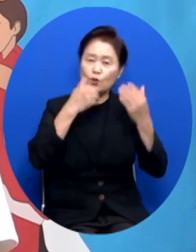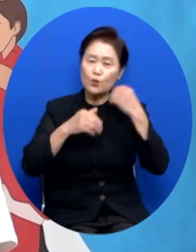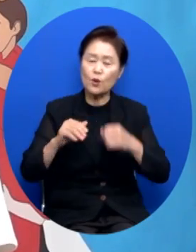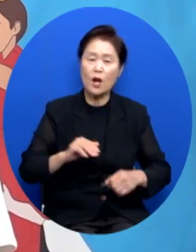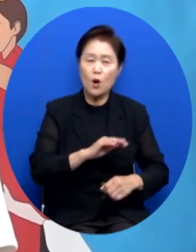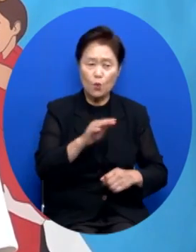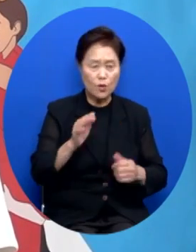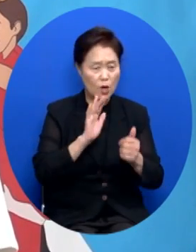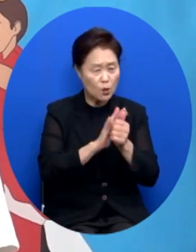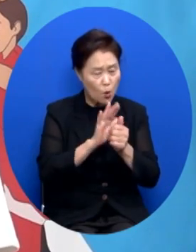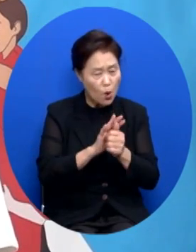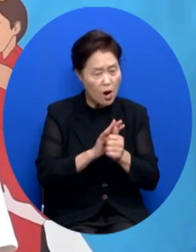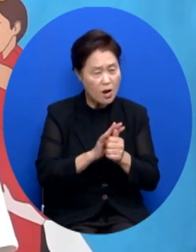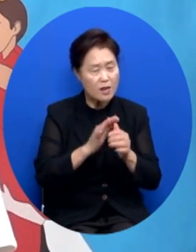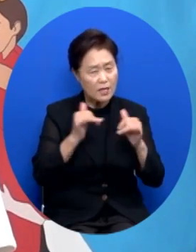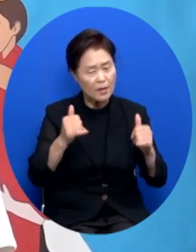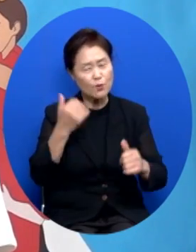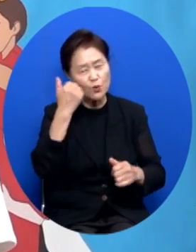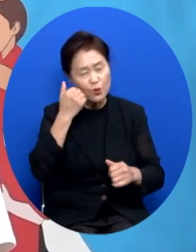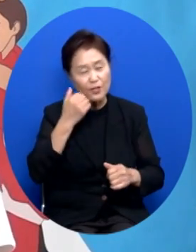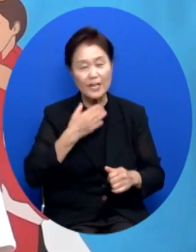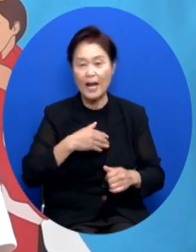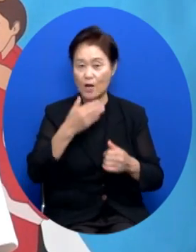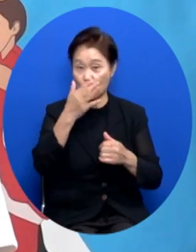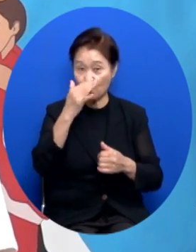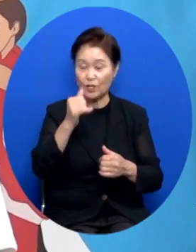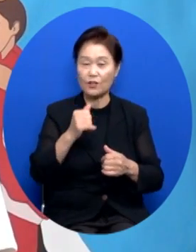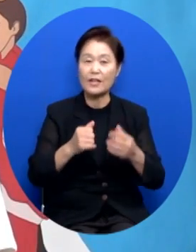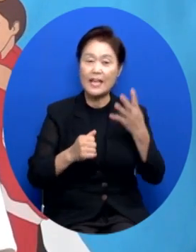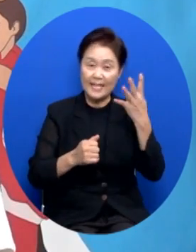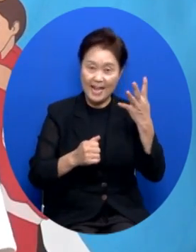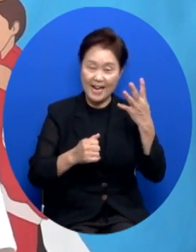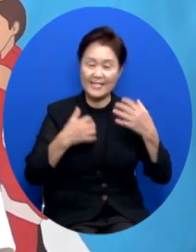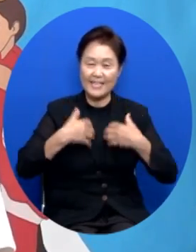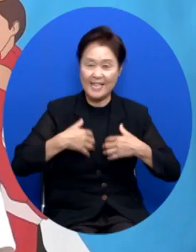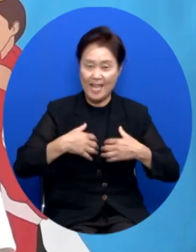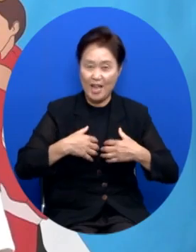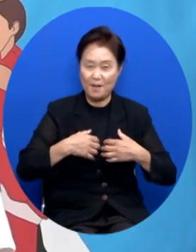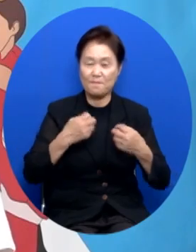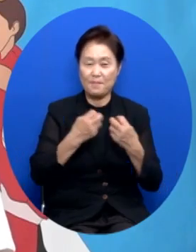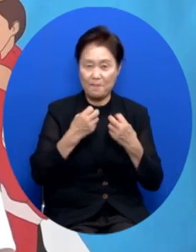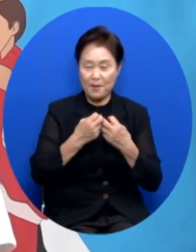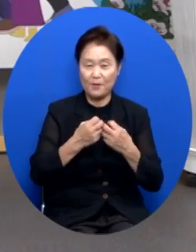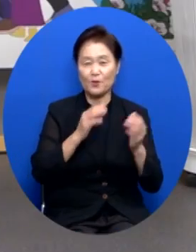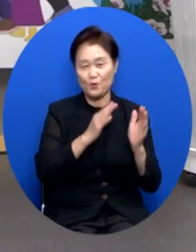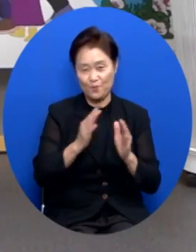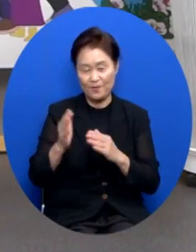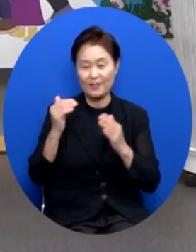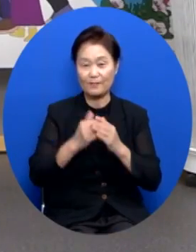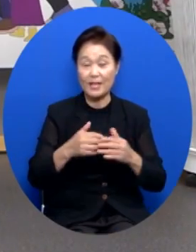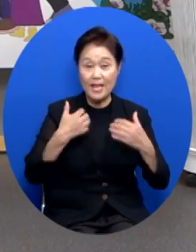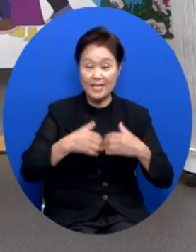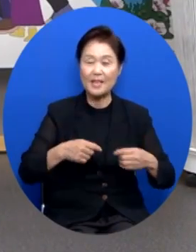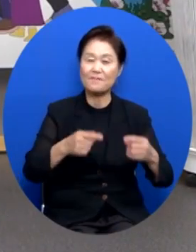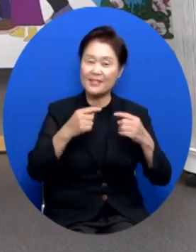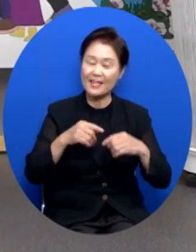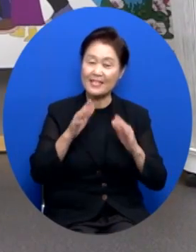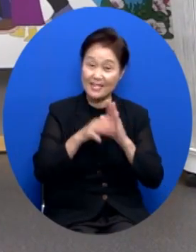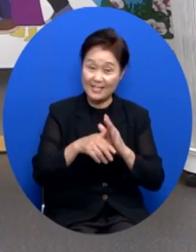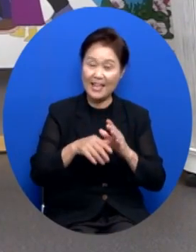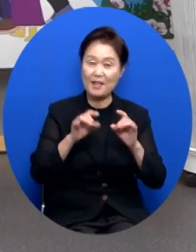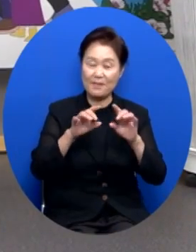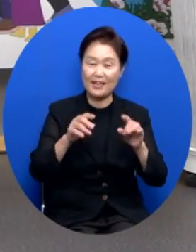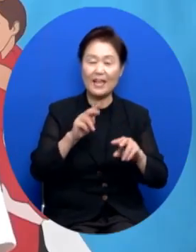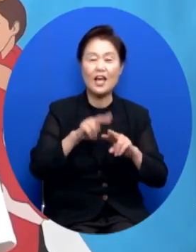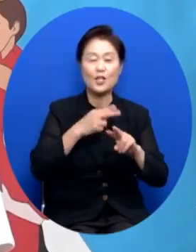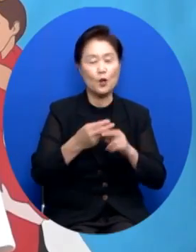우리가 도와야 할 대상인지를 알 수 있도록 총 4가지의 게임 형식으로 준비를 하였습니다. 게임에 참여할 때마다 선물을